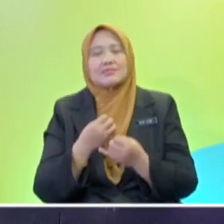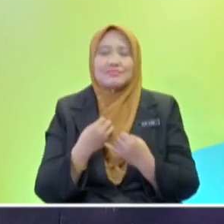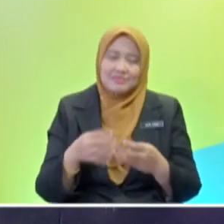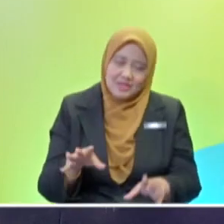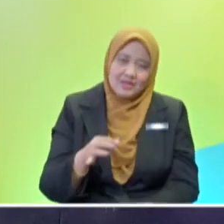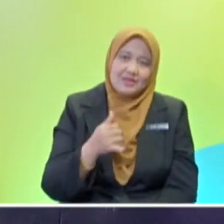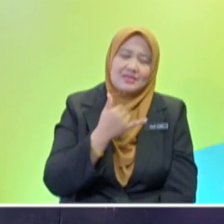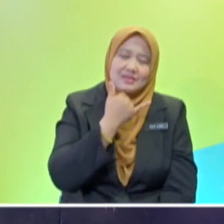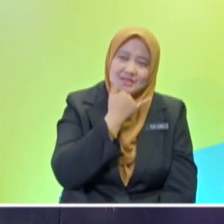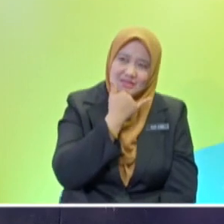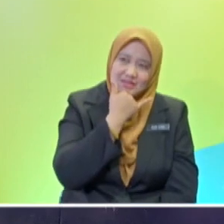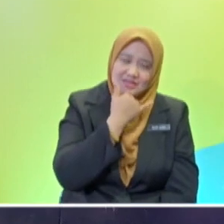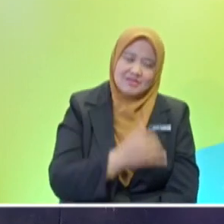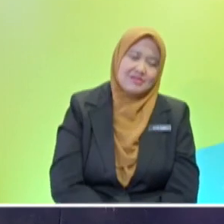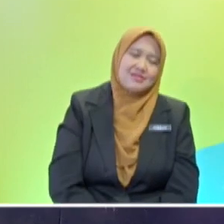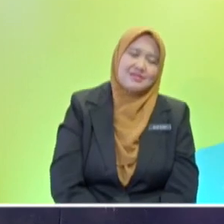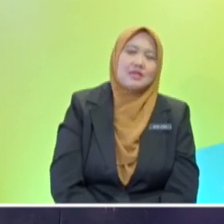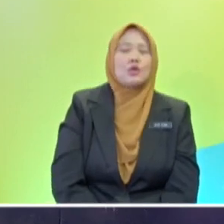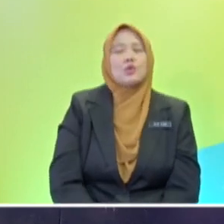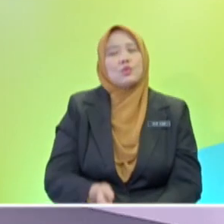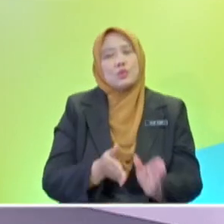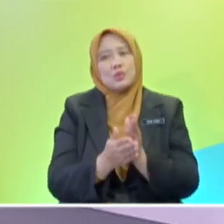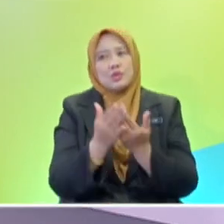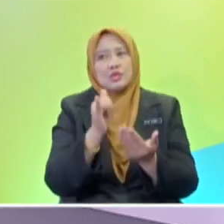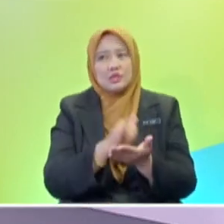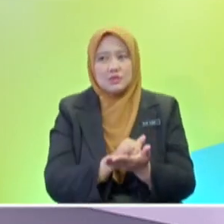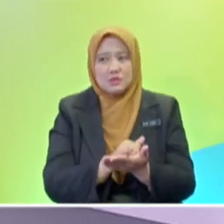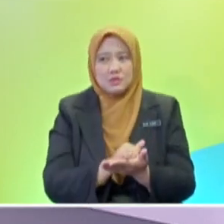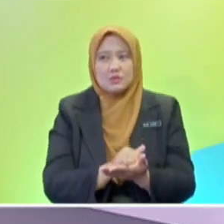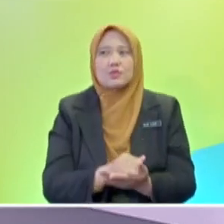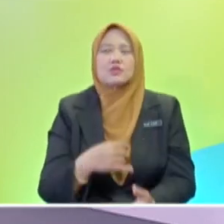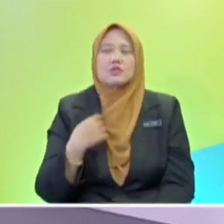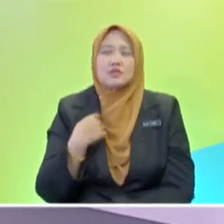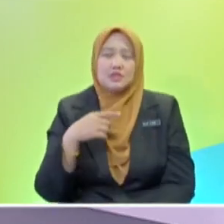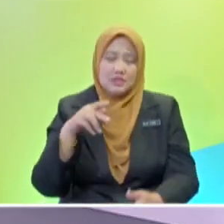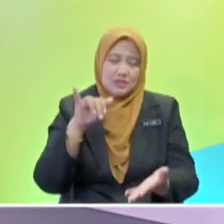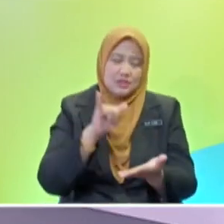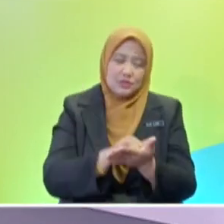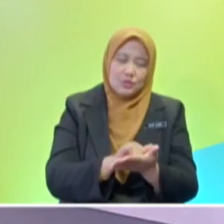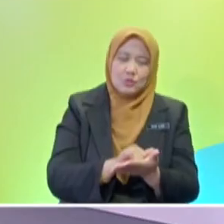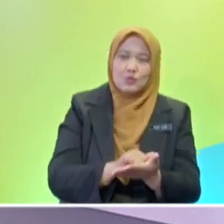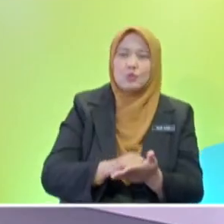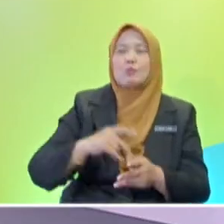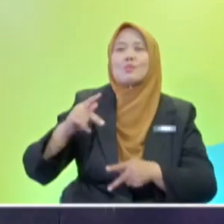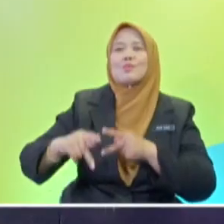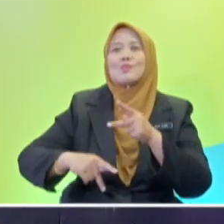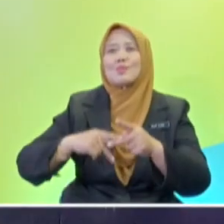itu adalah proses kita belajar kita belajar daripada kesiapan Oke kasih Ini